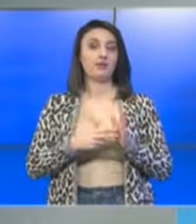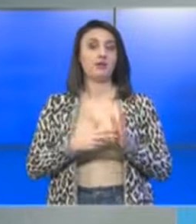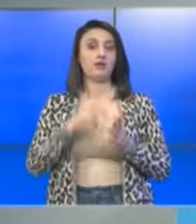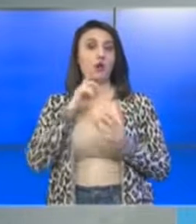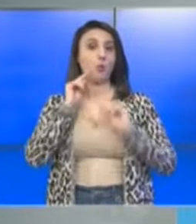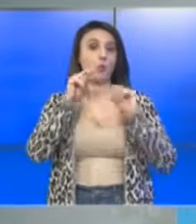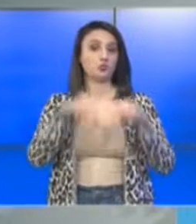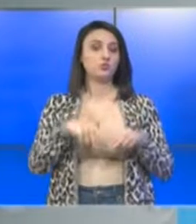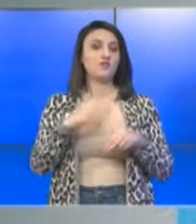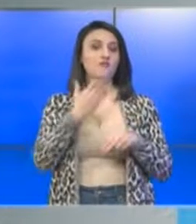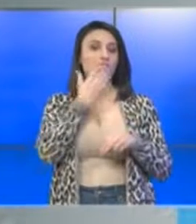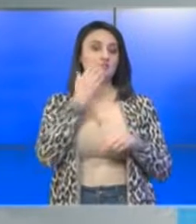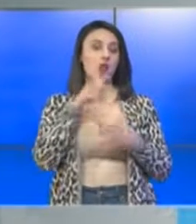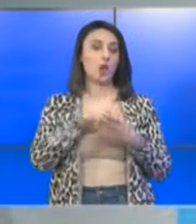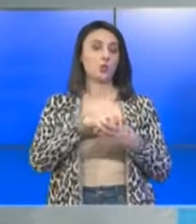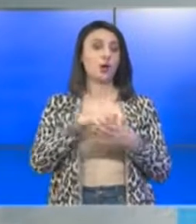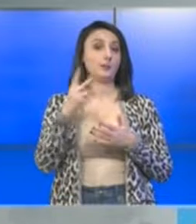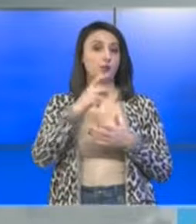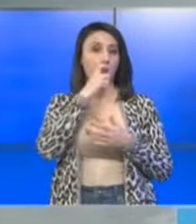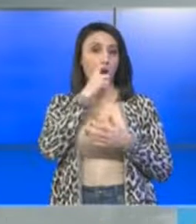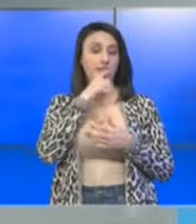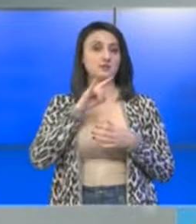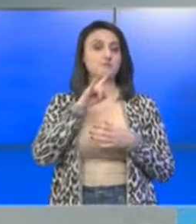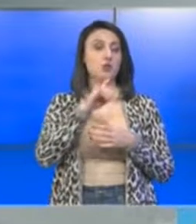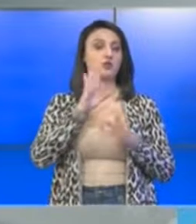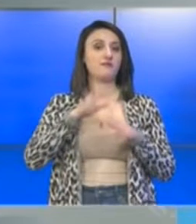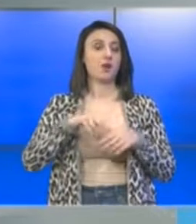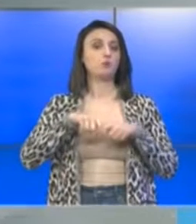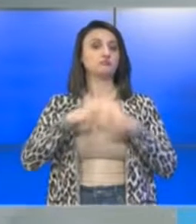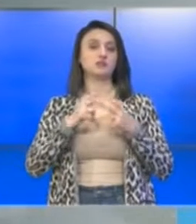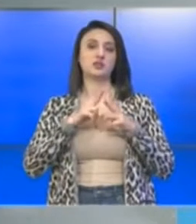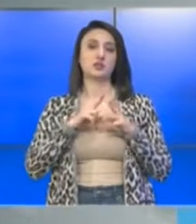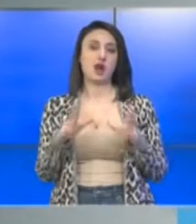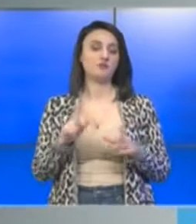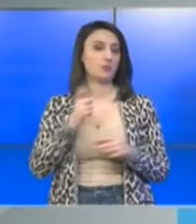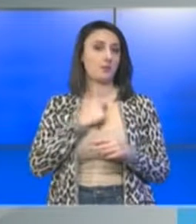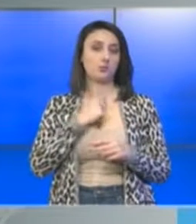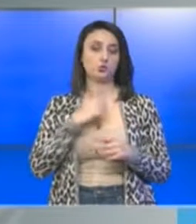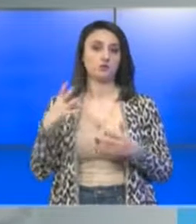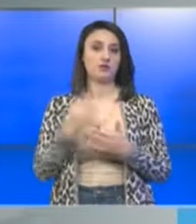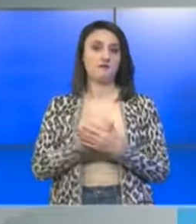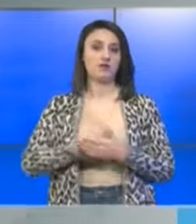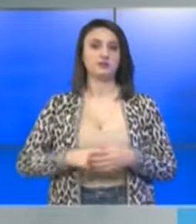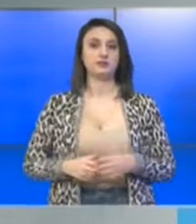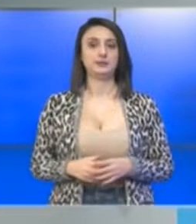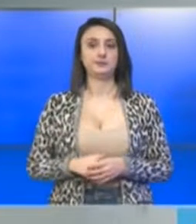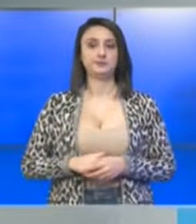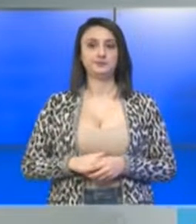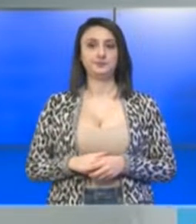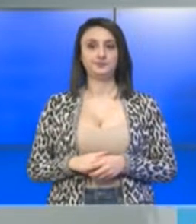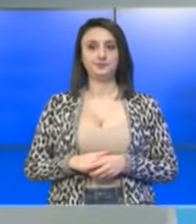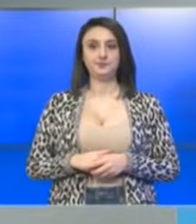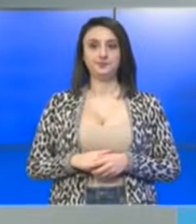au ajuns la fața locului, însă cei doi bărbați de la bord aveau leziuni grave și nu au mai putut fi salvați.